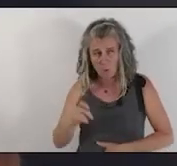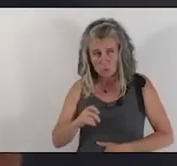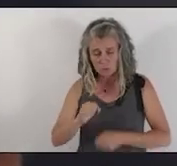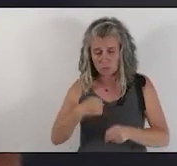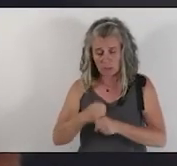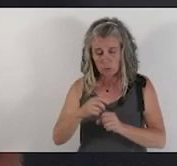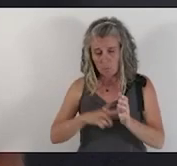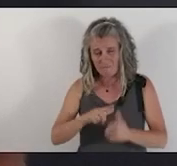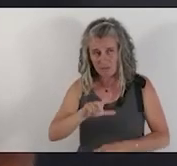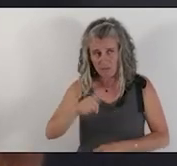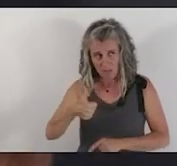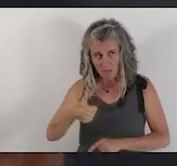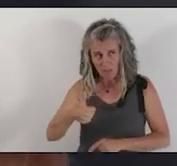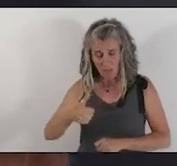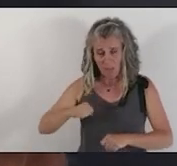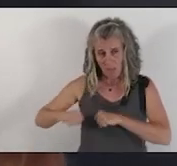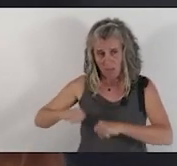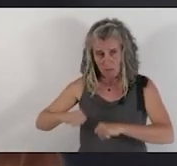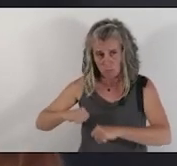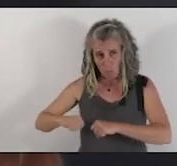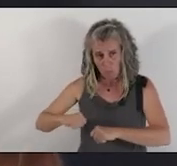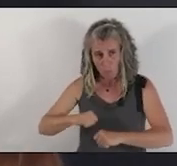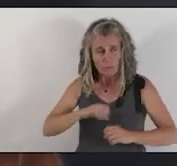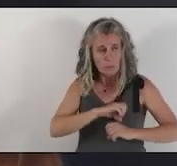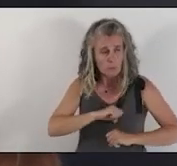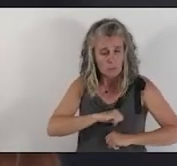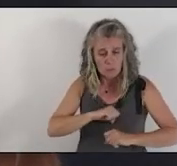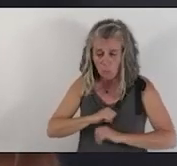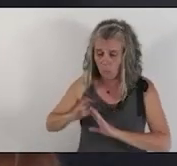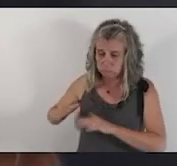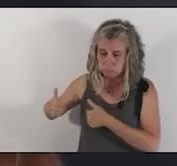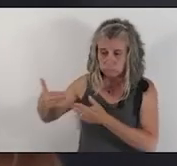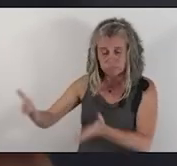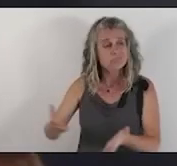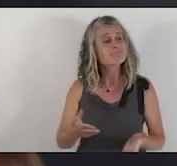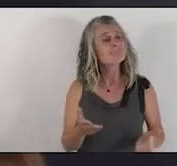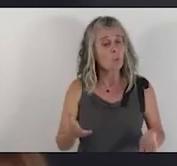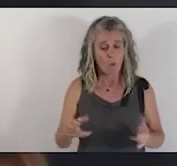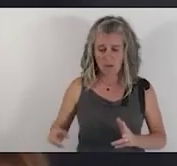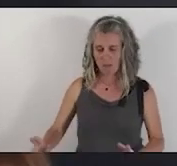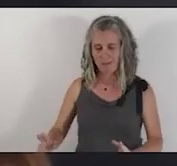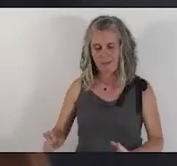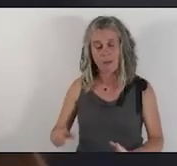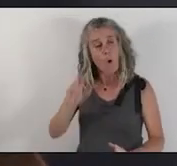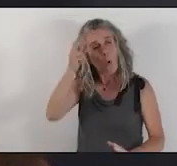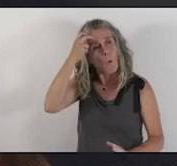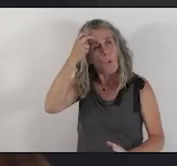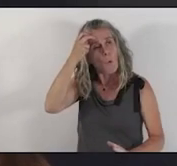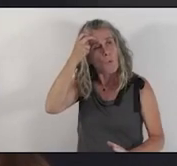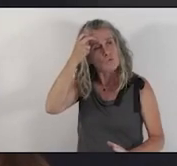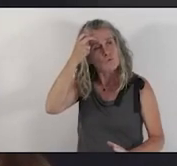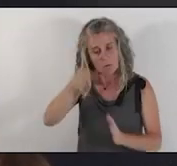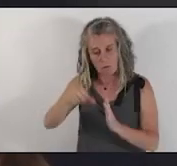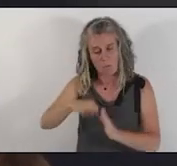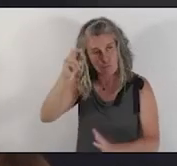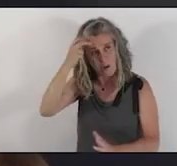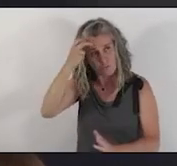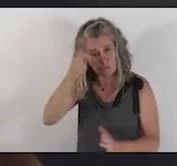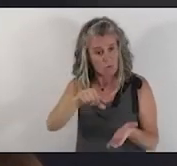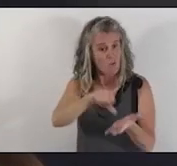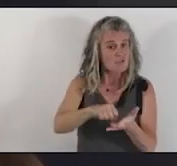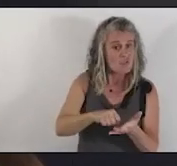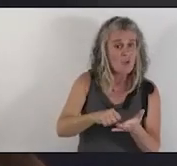continue d'ouverture des centres sociaux au mois d'août. On comprend immédiatement l'importance de cette